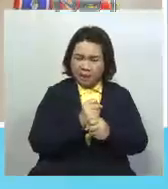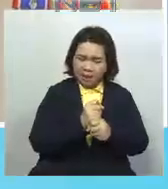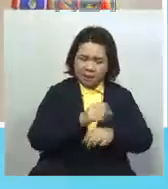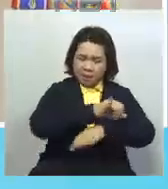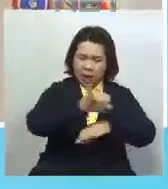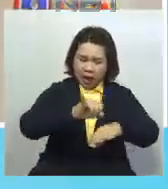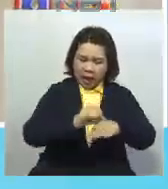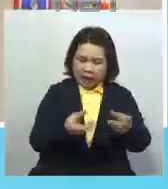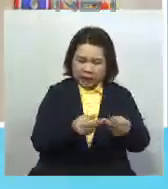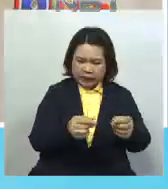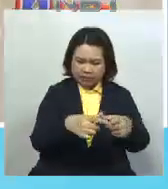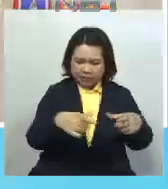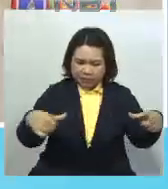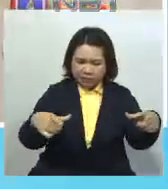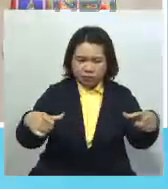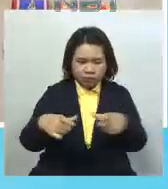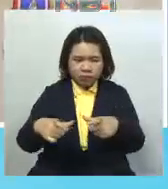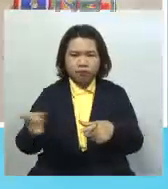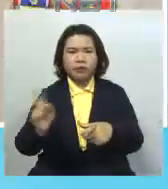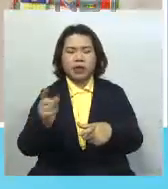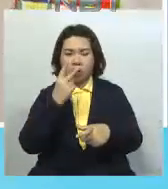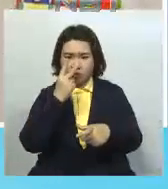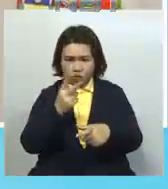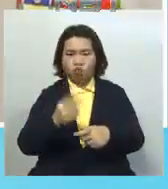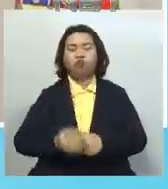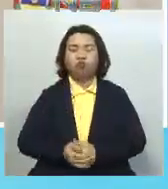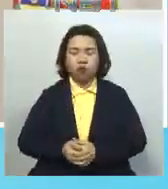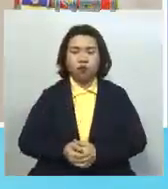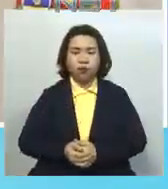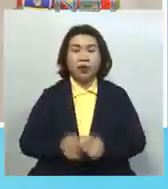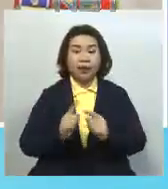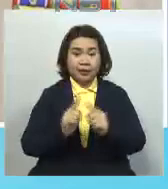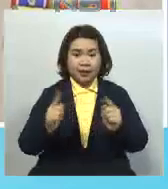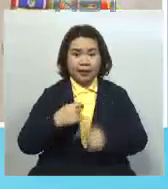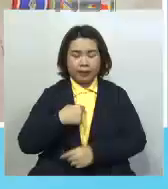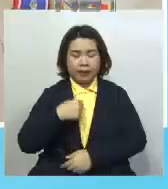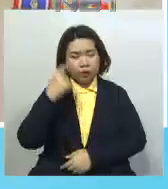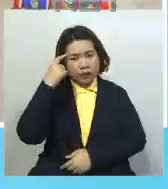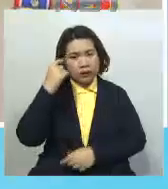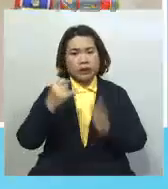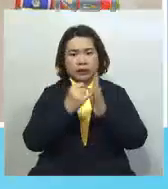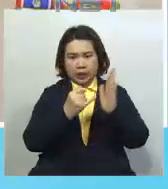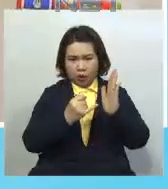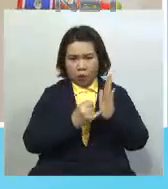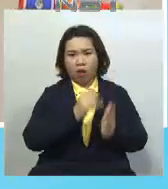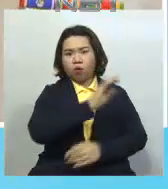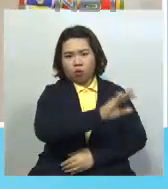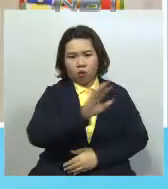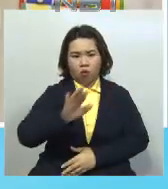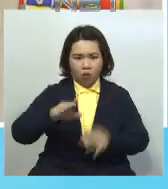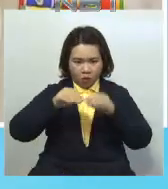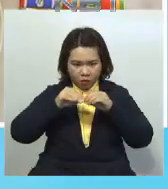นพื้นที่ที่เกิดความเสียหายตรงนี้นะครับแต่ทั้งนี้ทั้งนั้นเราอยากจะให้ในส่วนของจังหวัดประกาศนะ